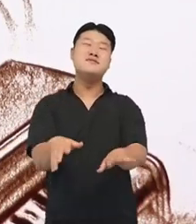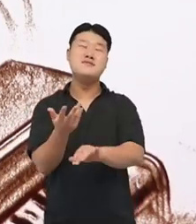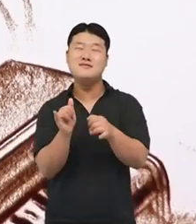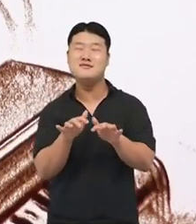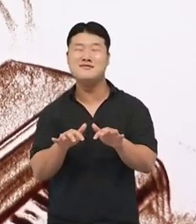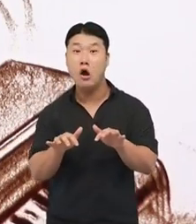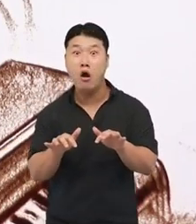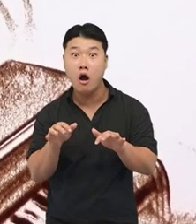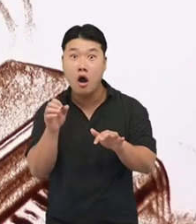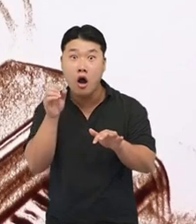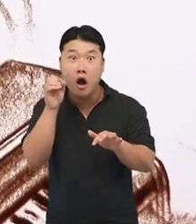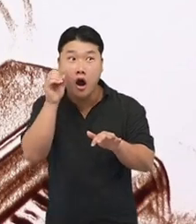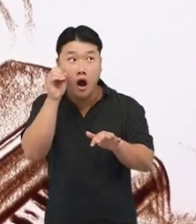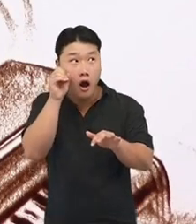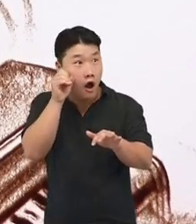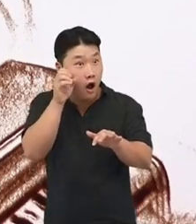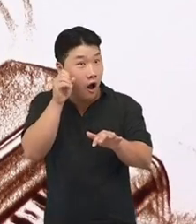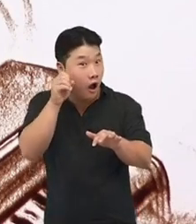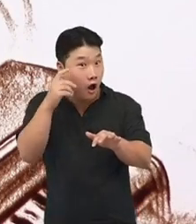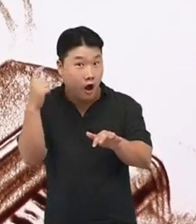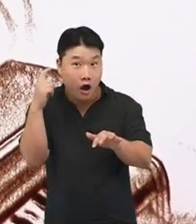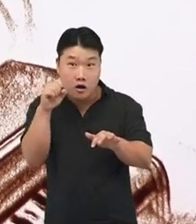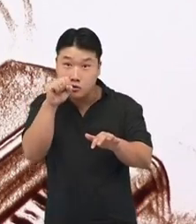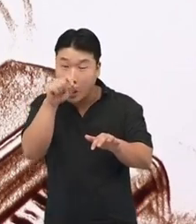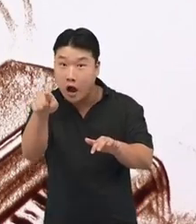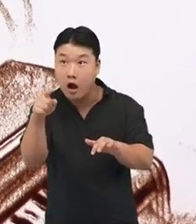아유, 참 신기하고 희한한